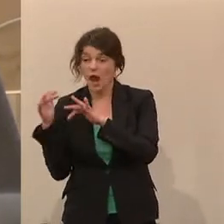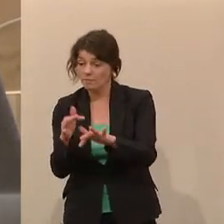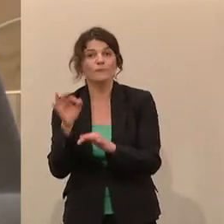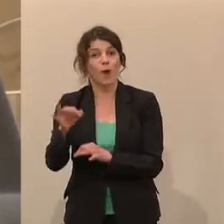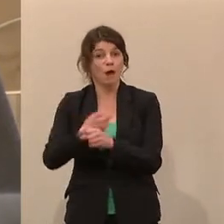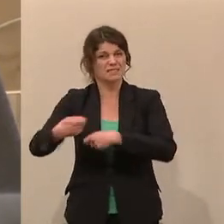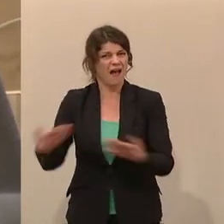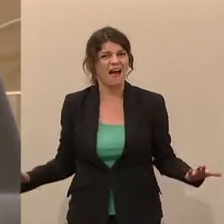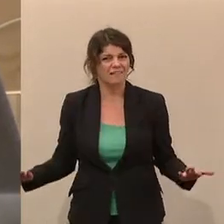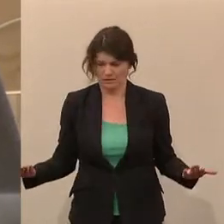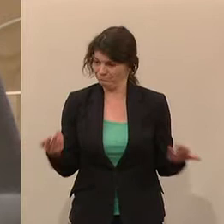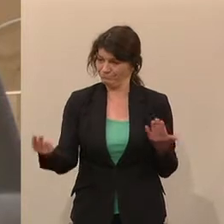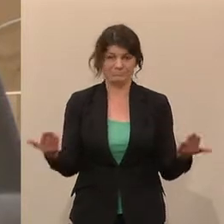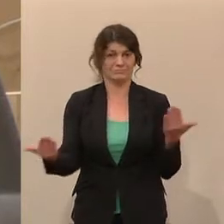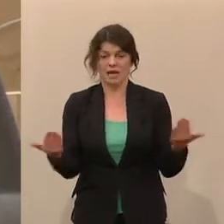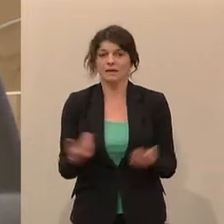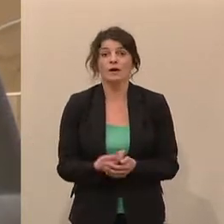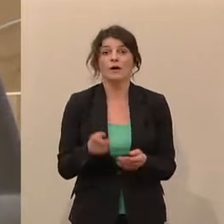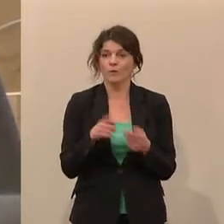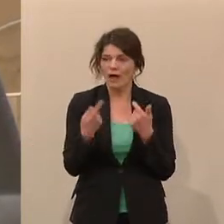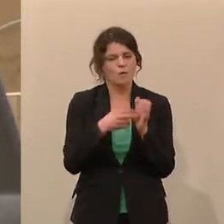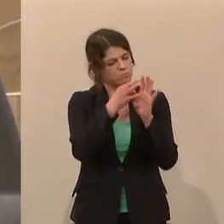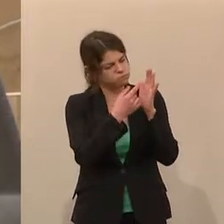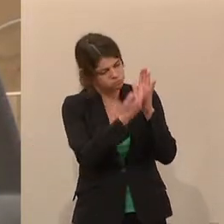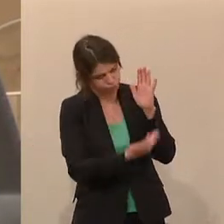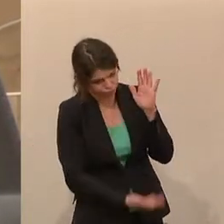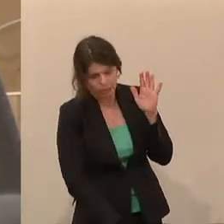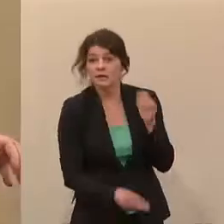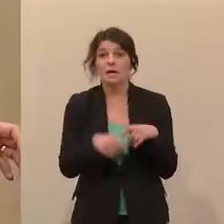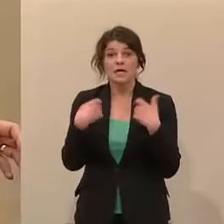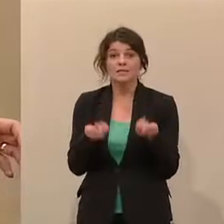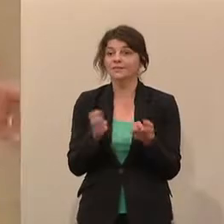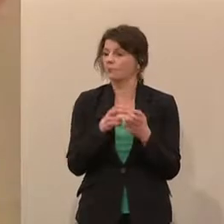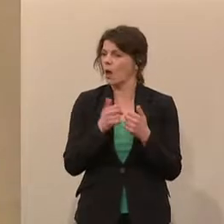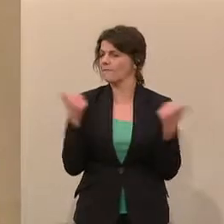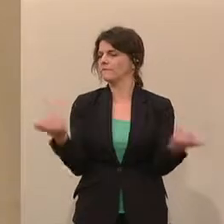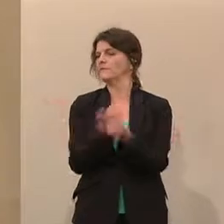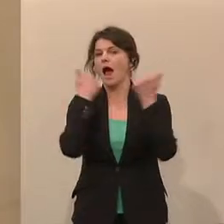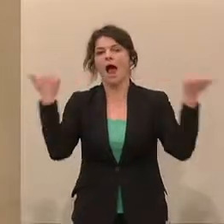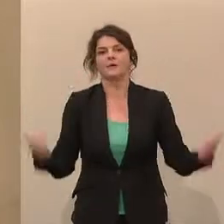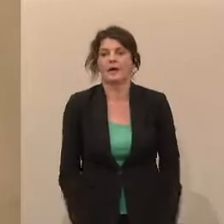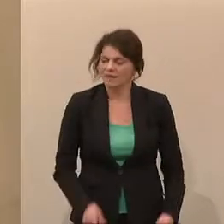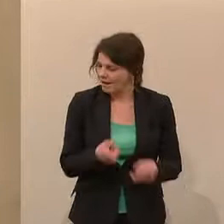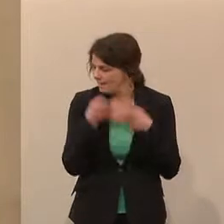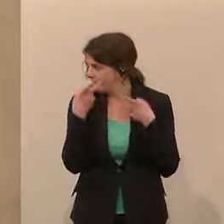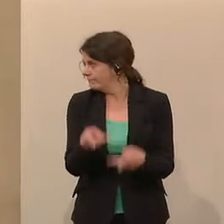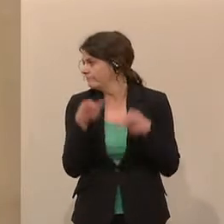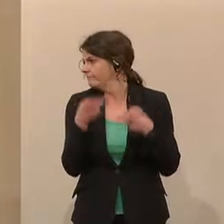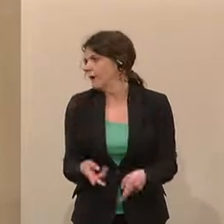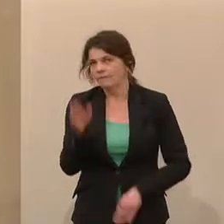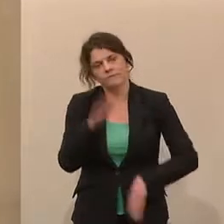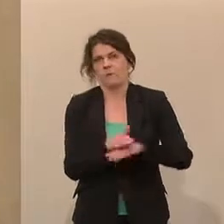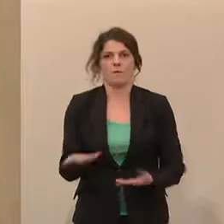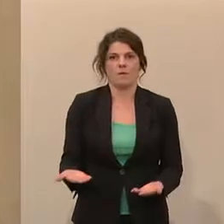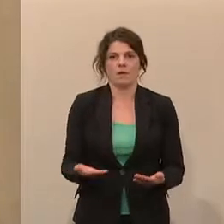arbeitsmarkt ja und neben all den punkten gibt es natürlich da noch die großartige und es ist diese verhöhnung schlechthin die